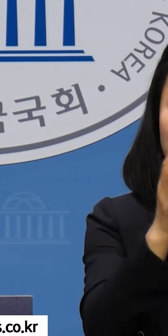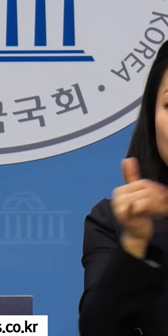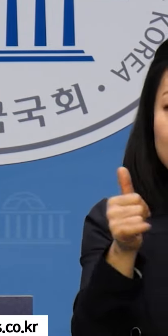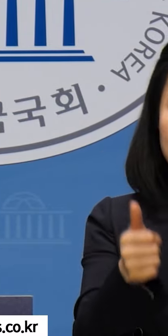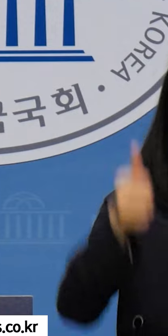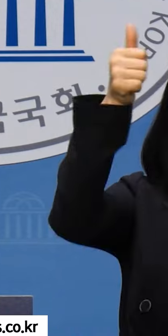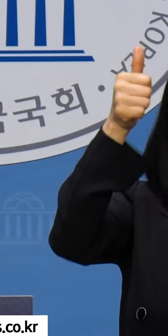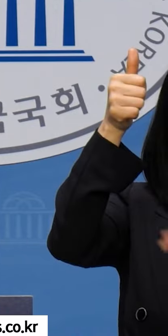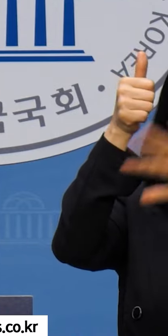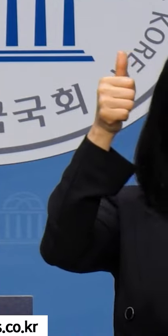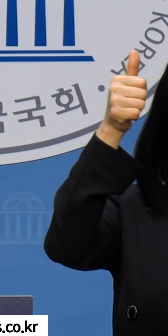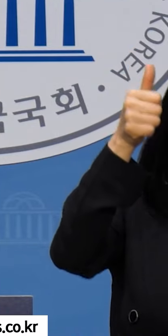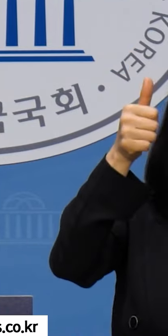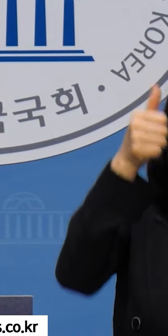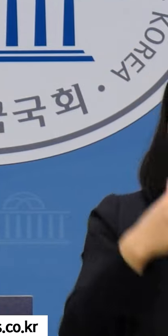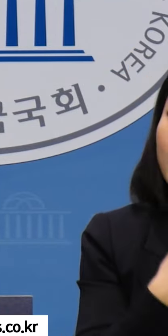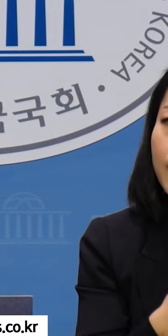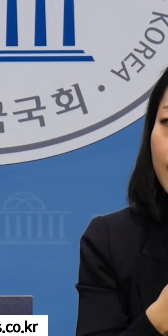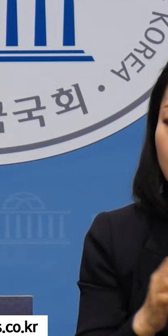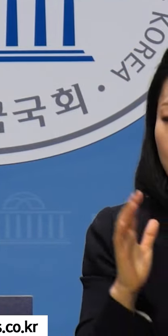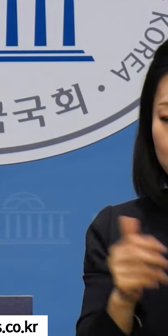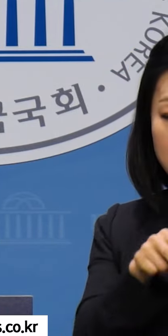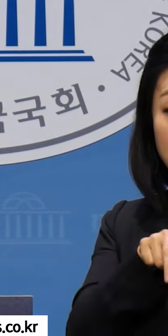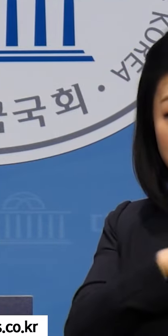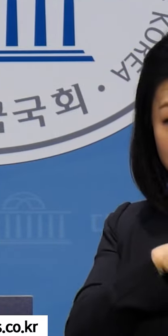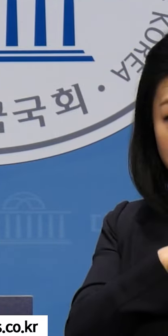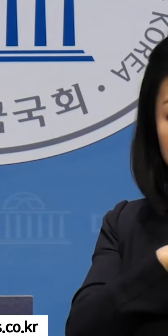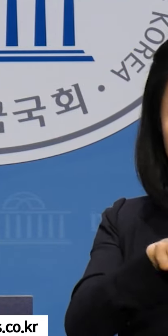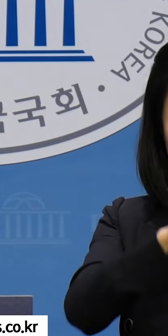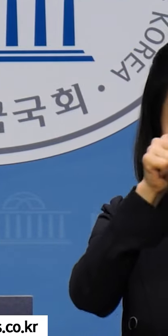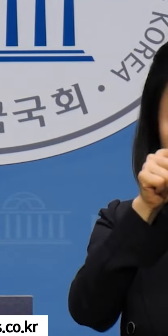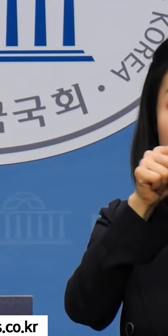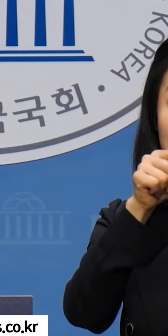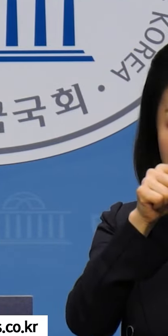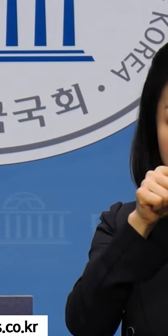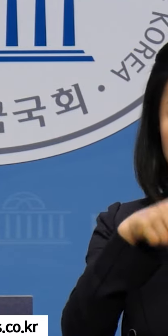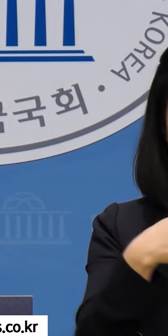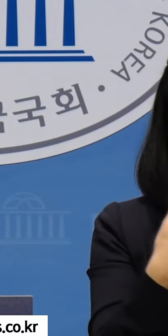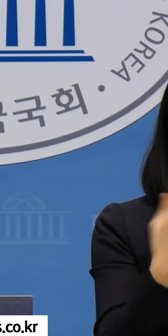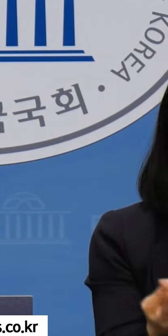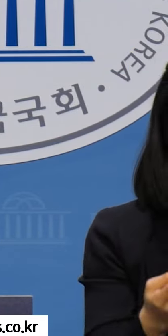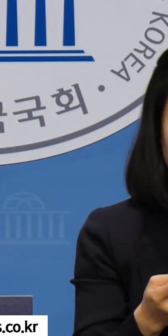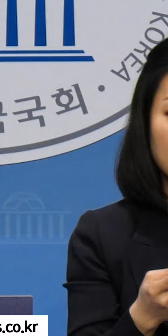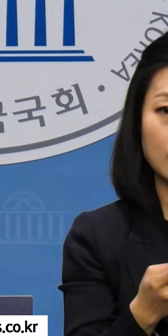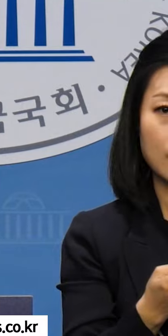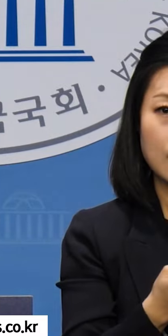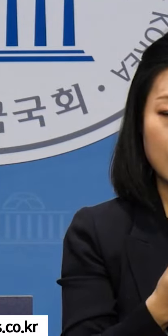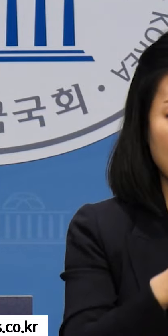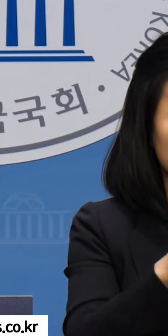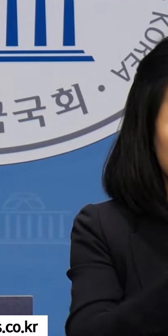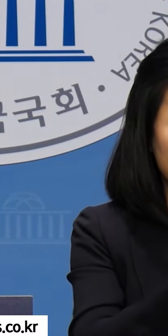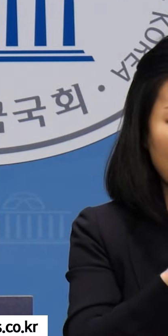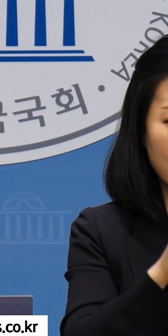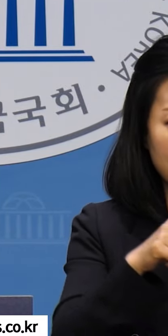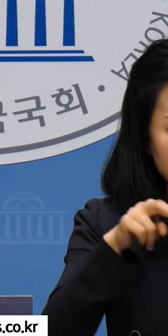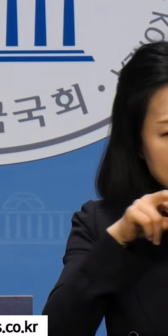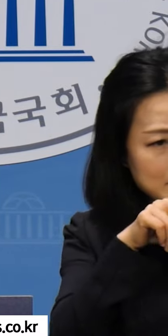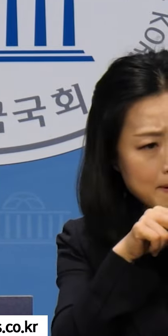두겠습니다 국회의원은 한번 선출되고 나면 권력을 위임한 유권자가 견제할 수 있는 방법이